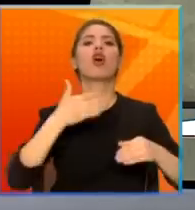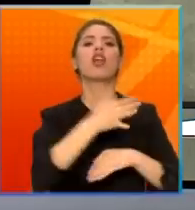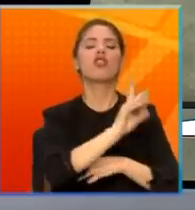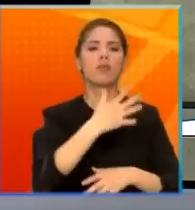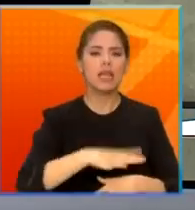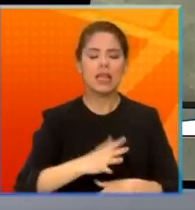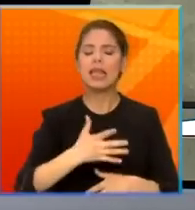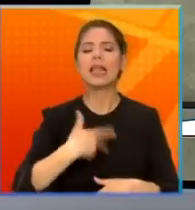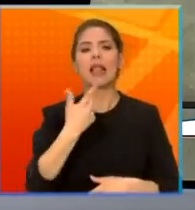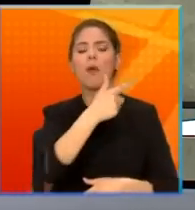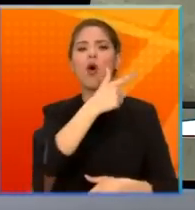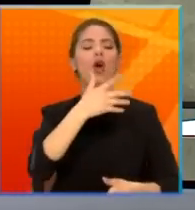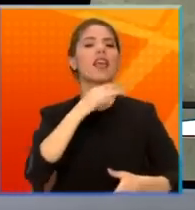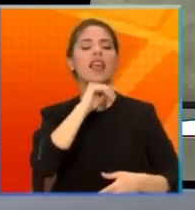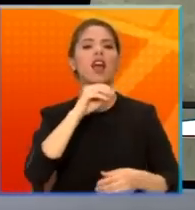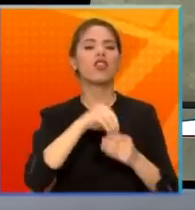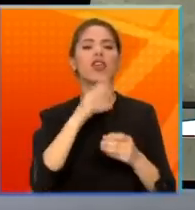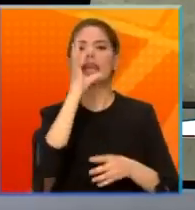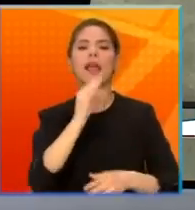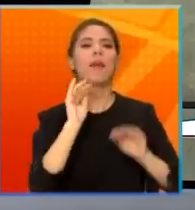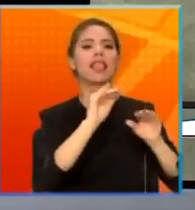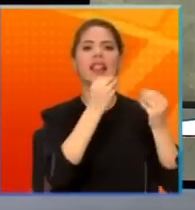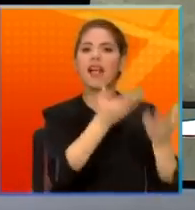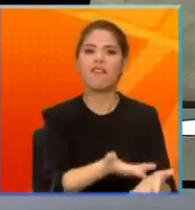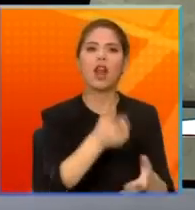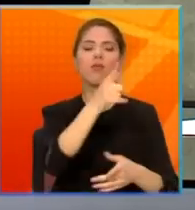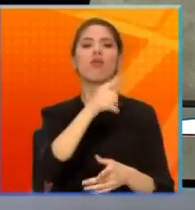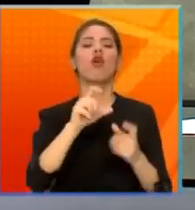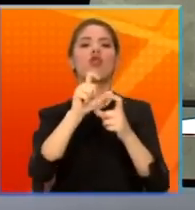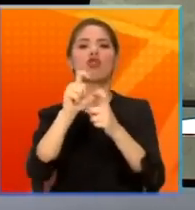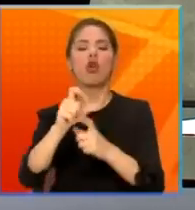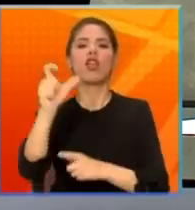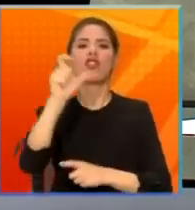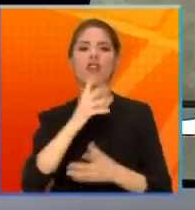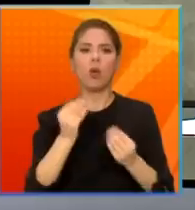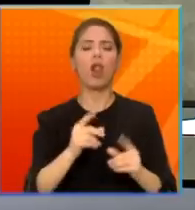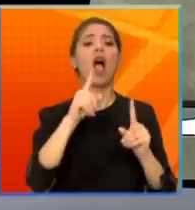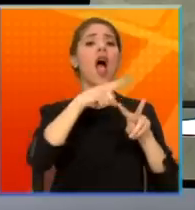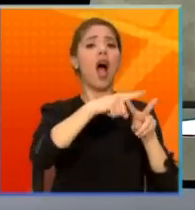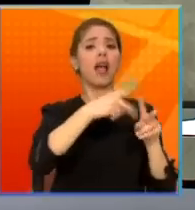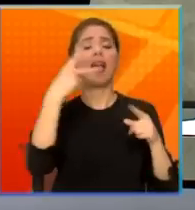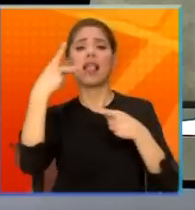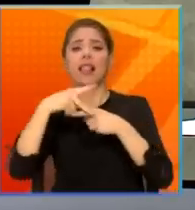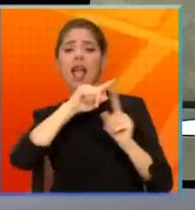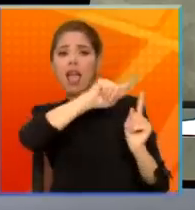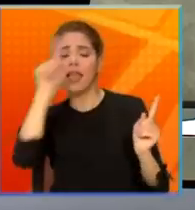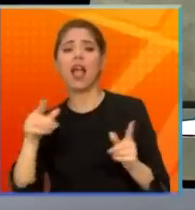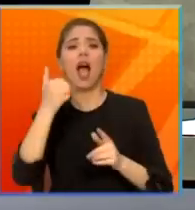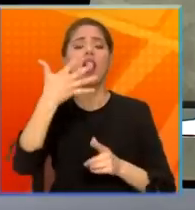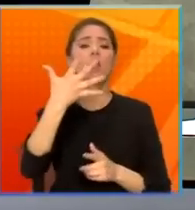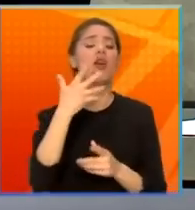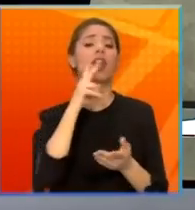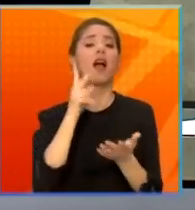yardımına kimler nasıl yetişecek? İşte tüm bu sorulara da yanıt veren A'dan Z'ye 65 yaş genelgesine dair